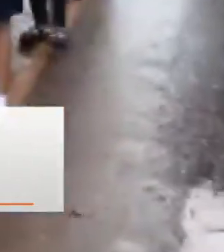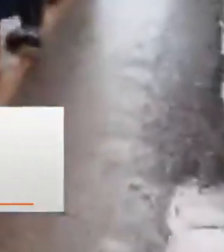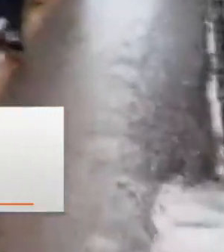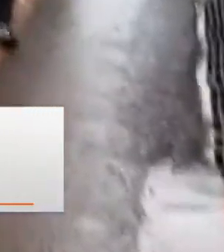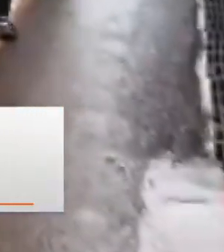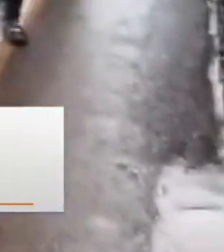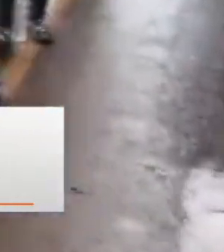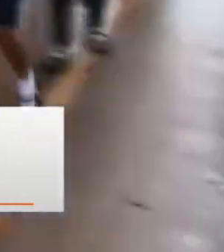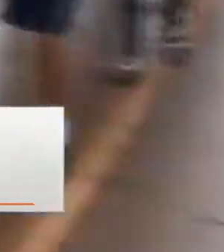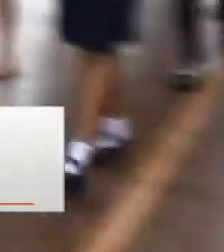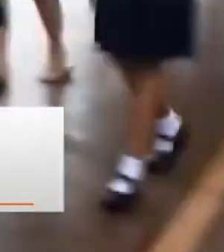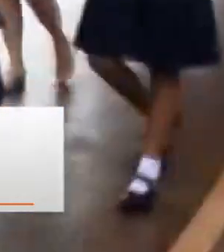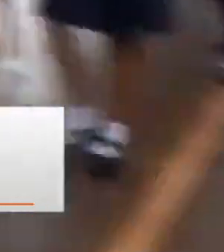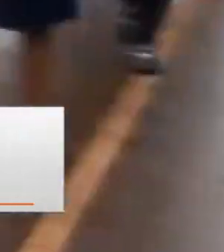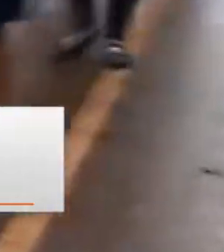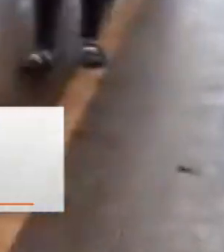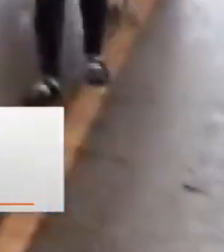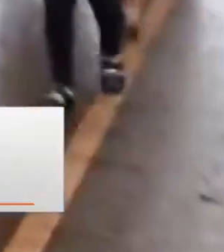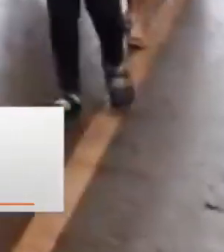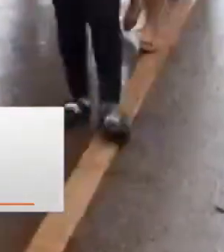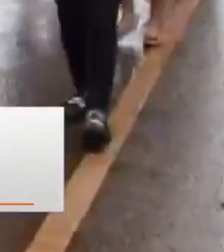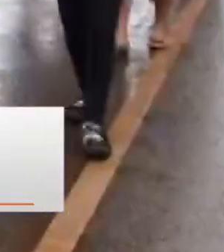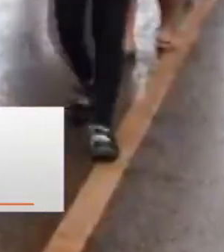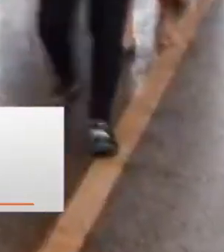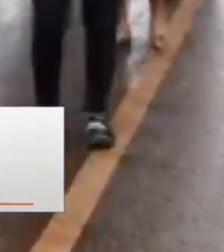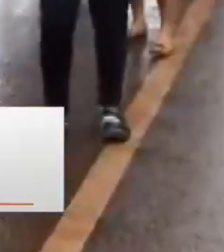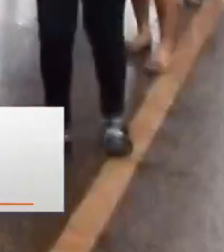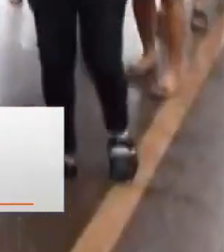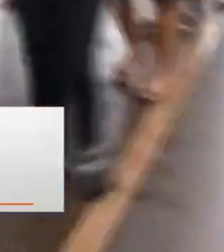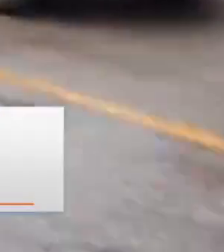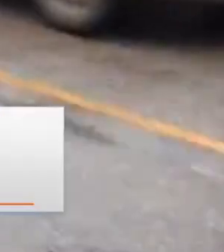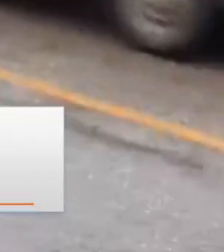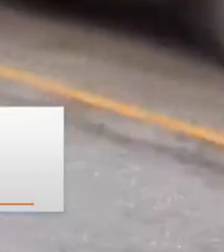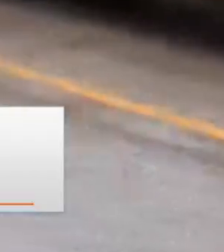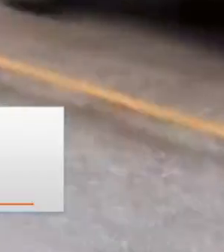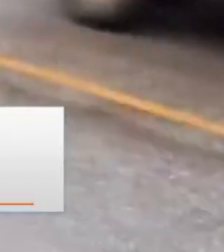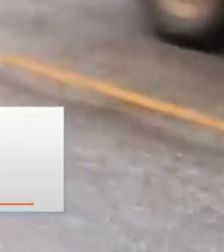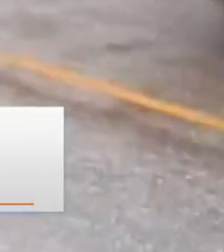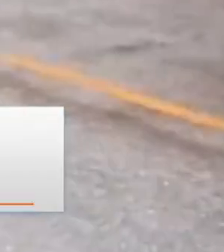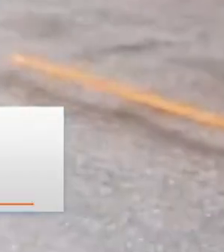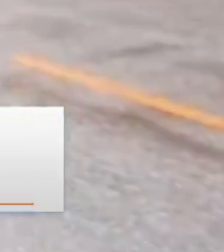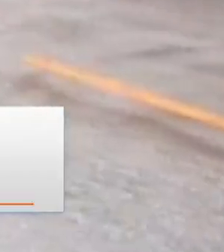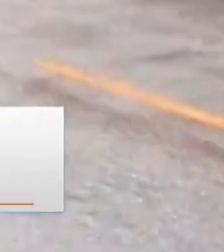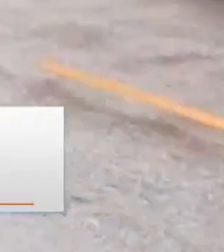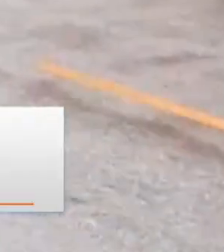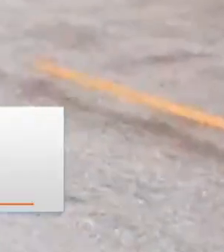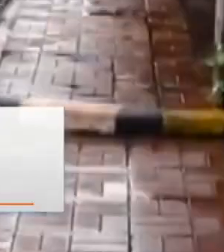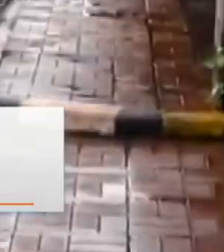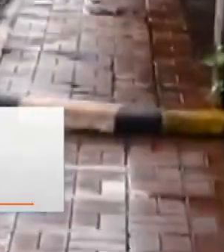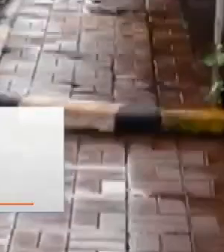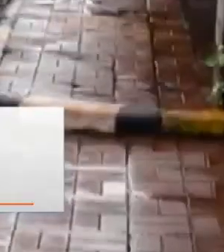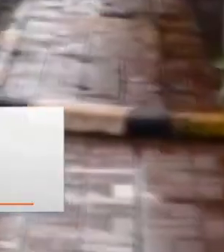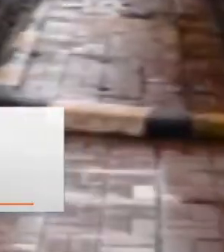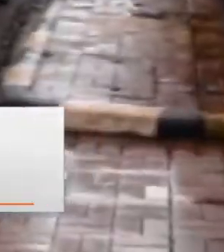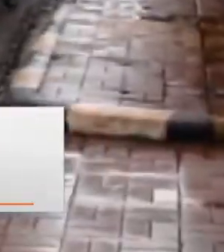ชมรมผู้สูงอายุร่วมกันแห่ผ้าครององค์พระกาญจนธรรมพิทักษ์พ.ป.ร.วัดทอง